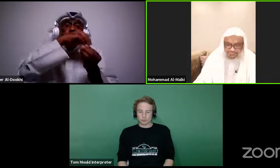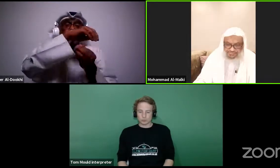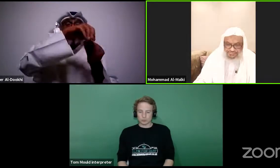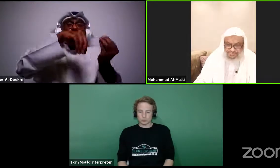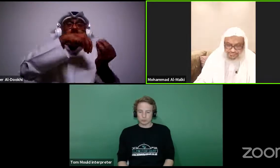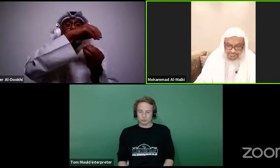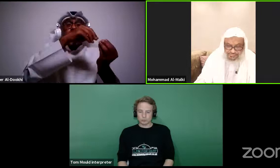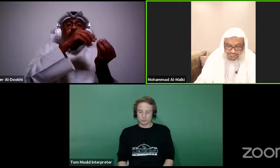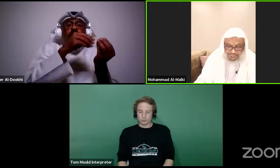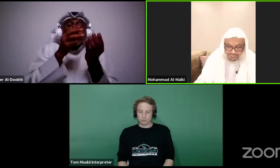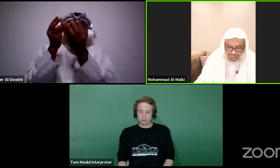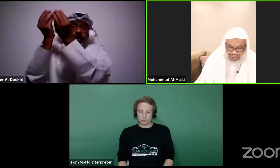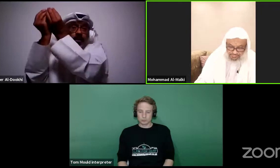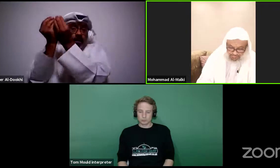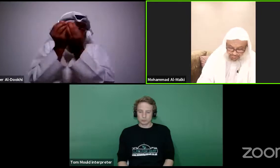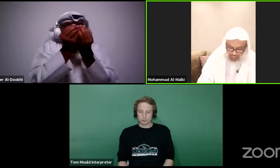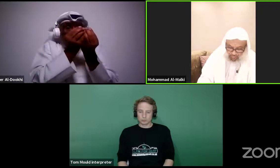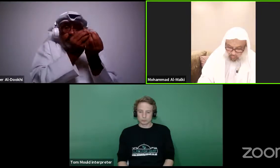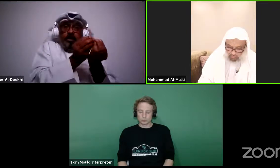رمضان.